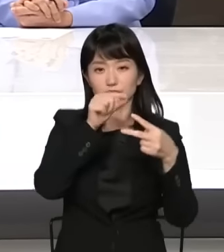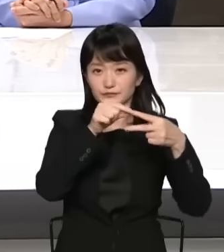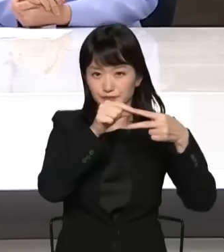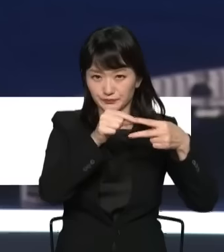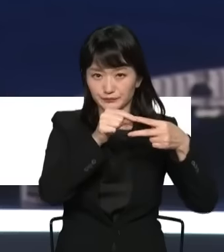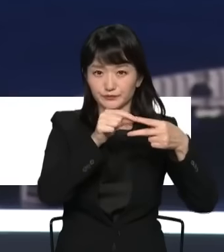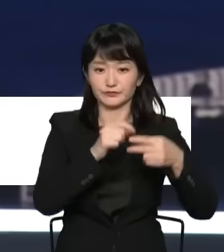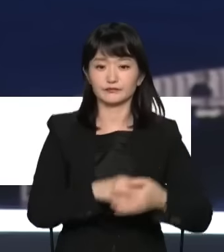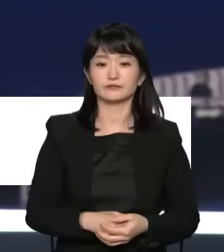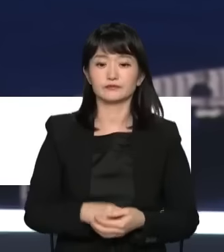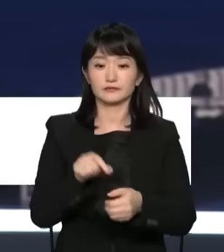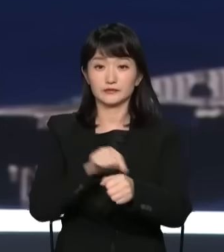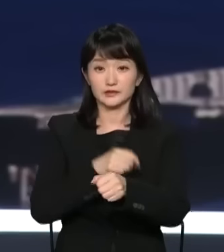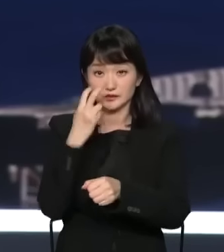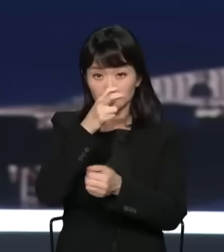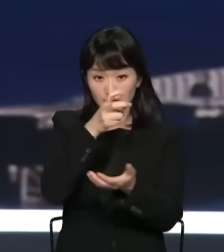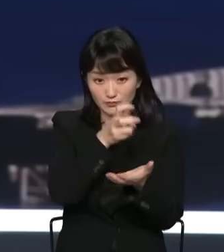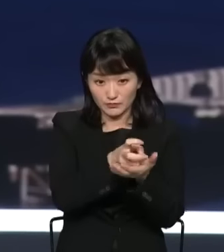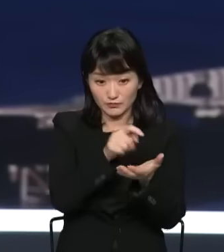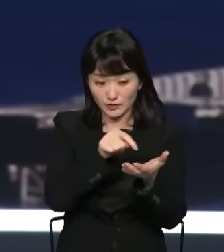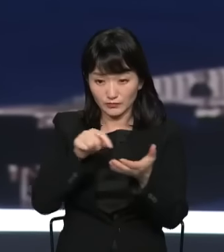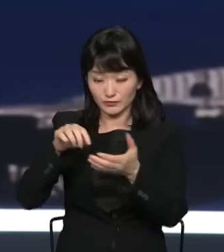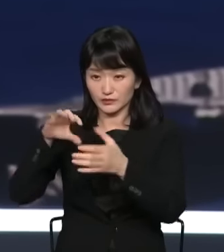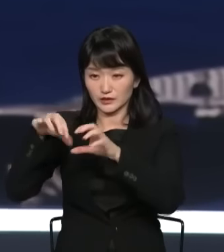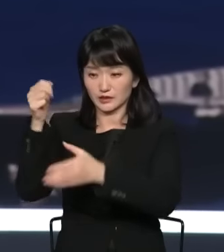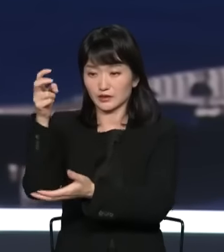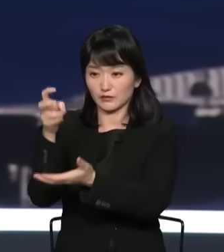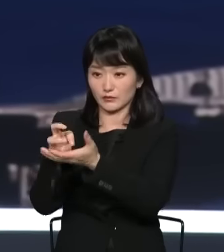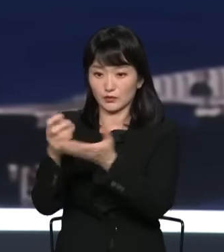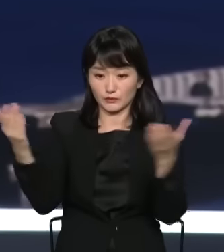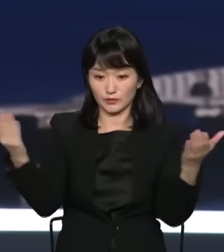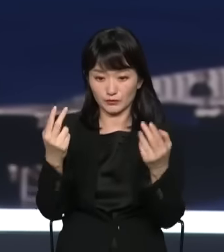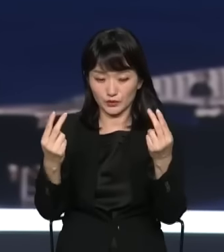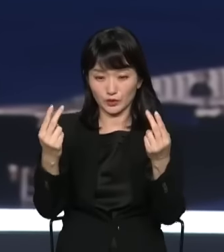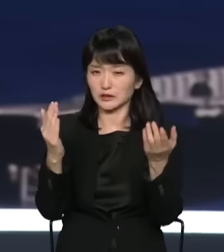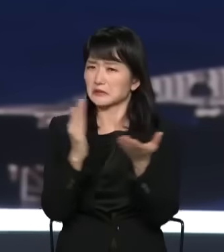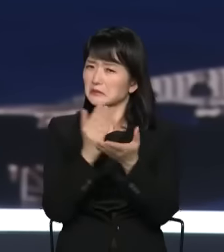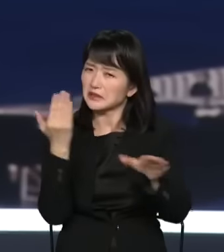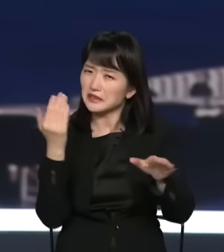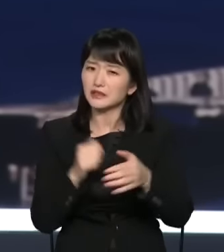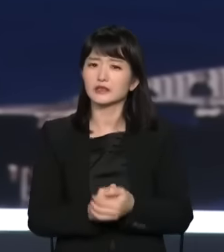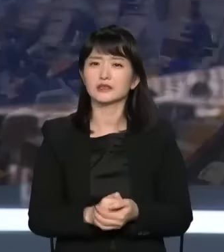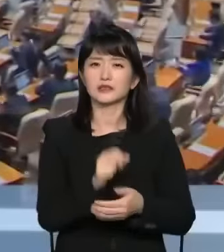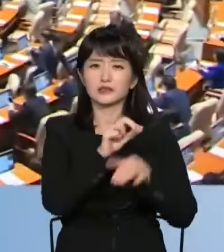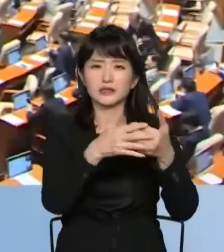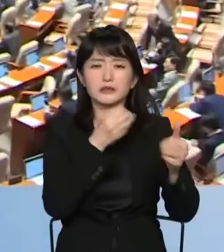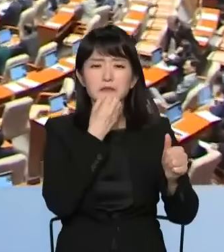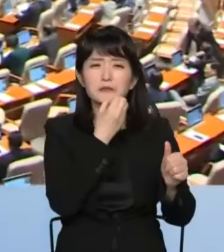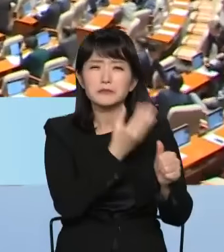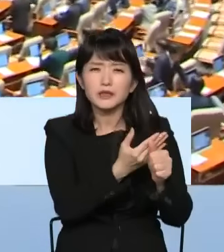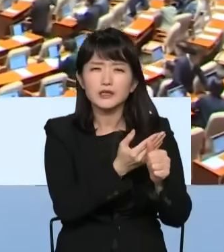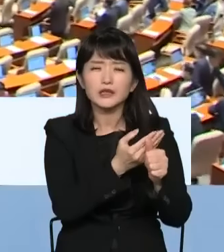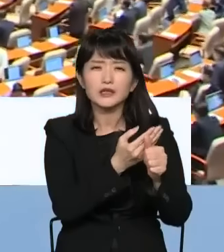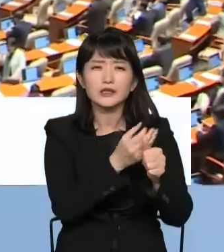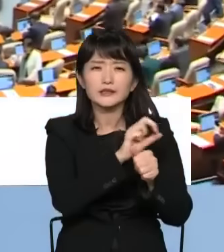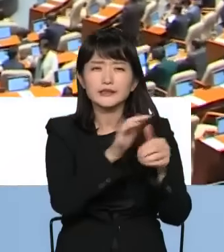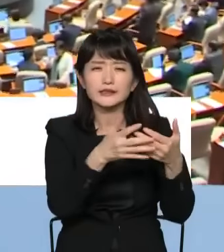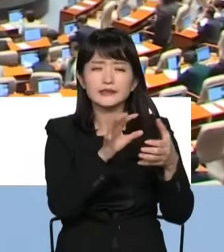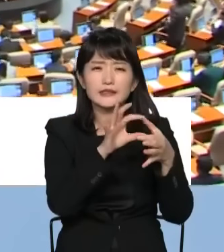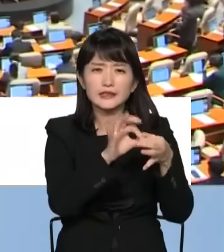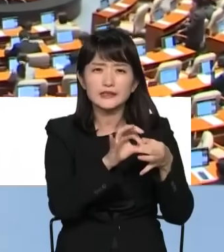번째로는이 특검법이 헌법에 위배되기 때 때문입니다 야당이 고발하고 또 야당측 인사가 특별